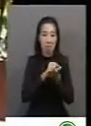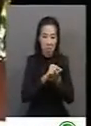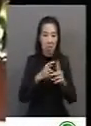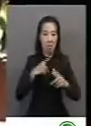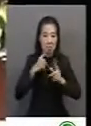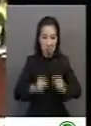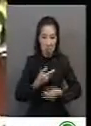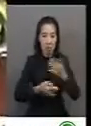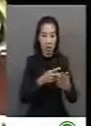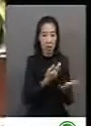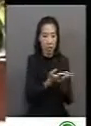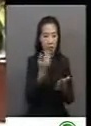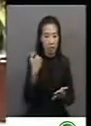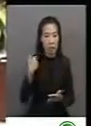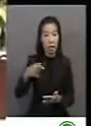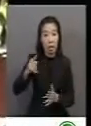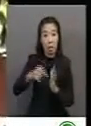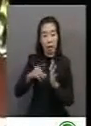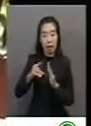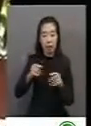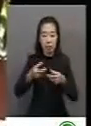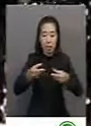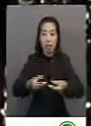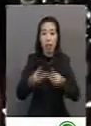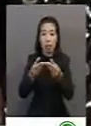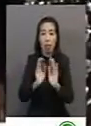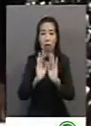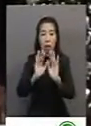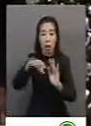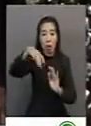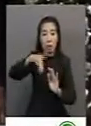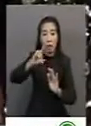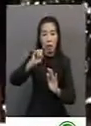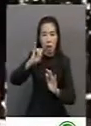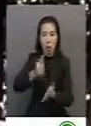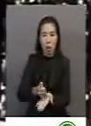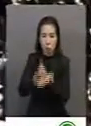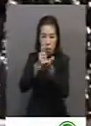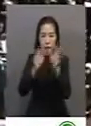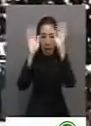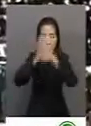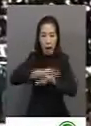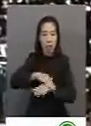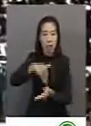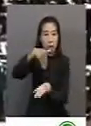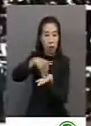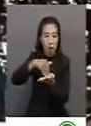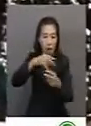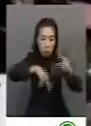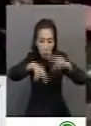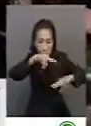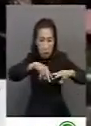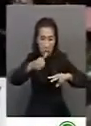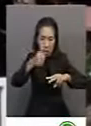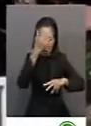การเรียกร้องขอให้กรมสอบสวนคดีพิเศษพิจารณารับเป็นคดีพิเศษหรือว่าเป็นหน่วยงานกลางในการร่วมตรวจสอบหลังจ